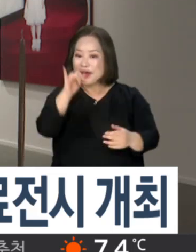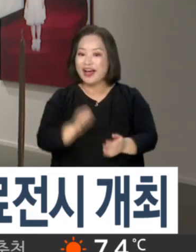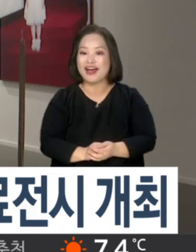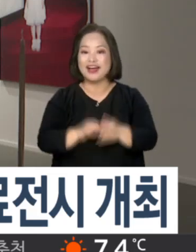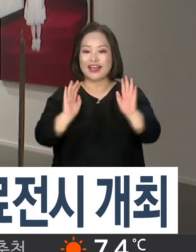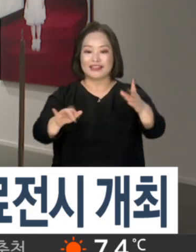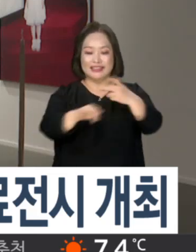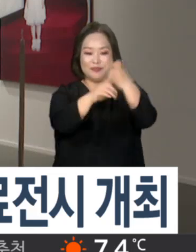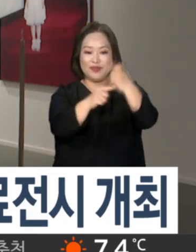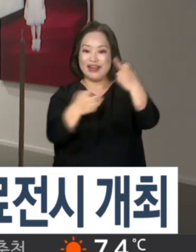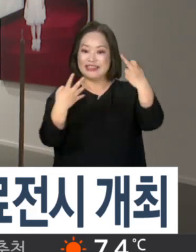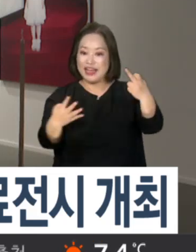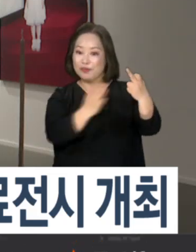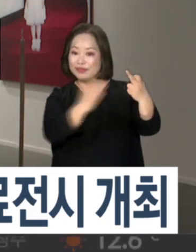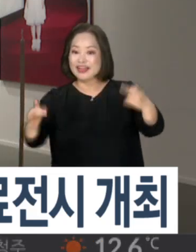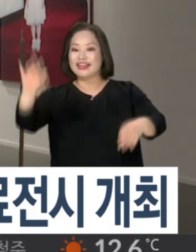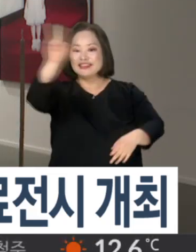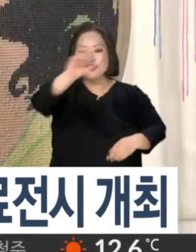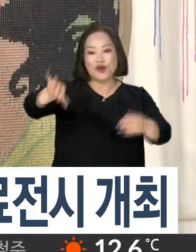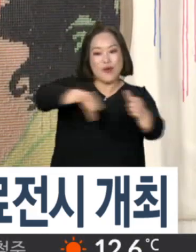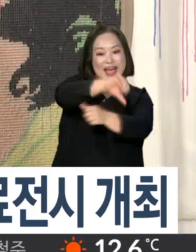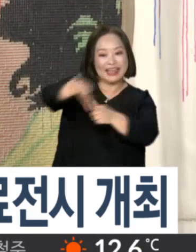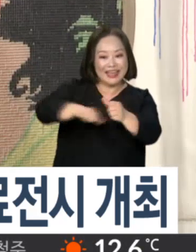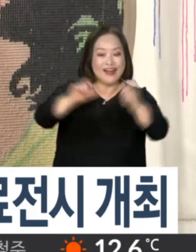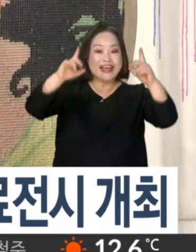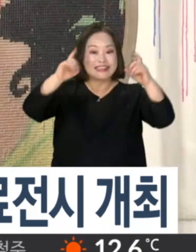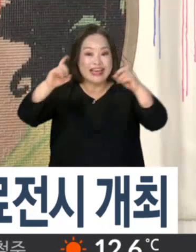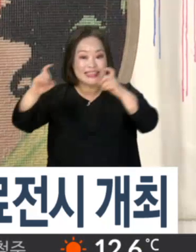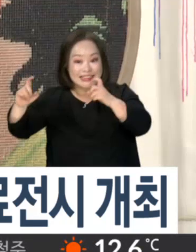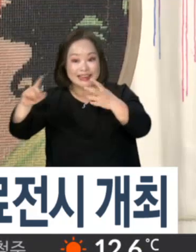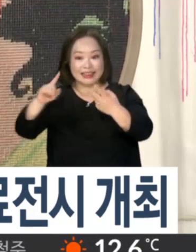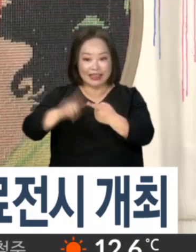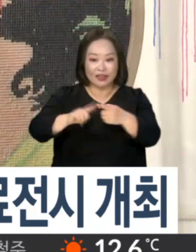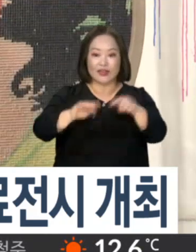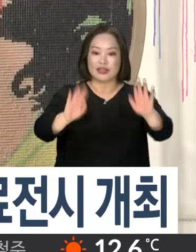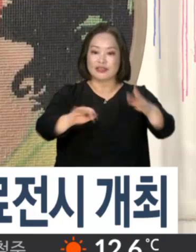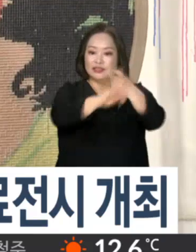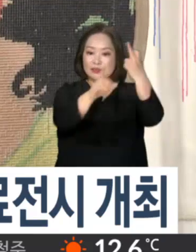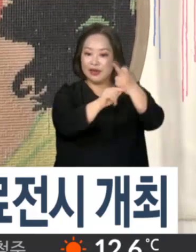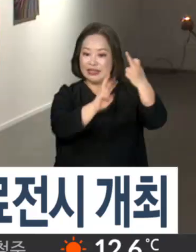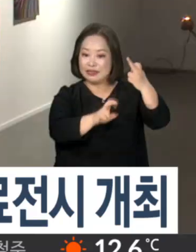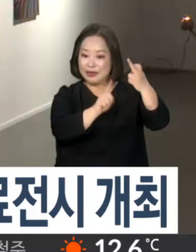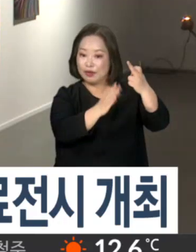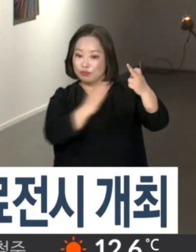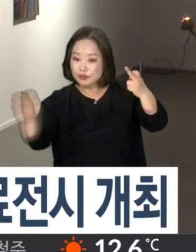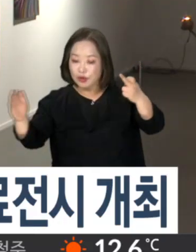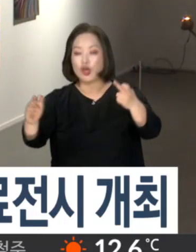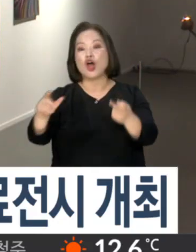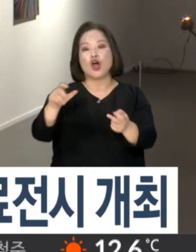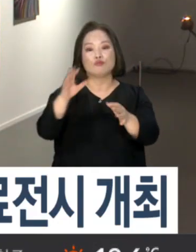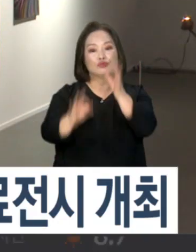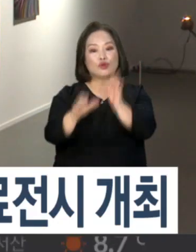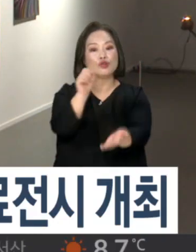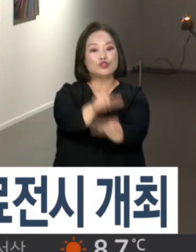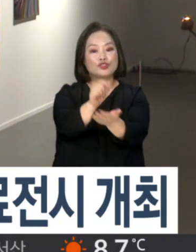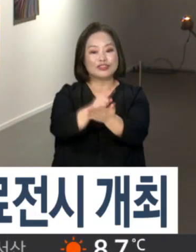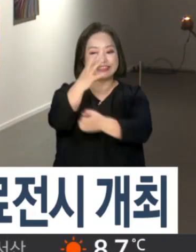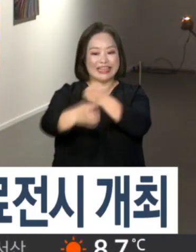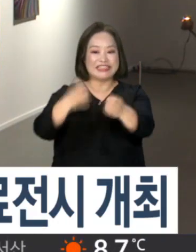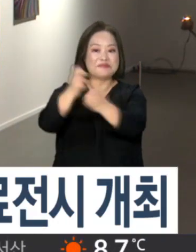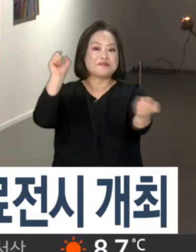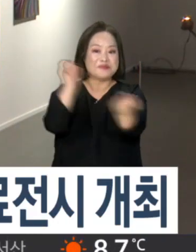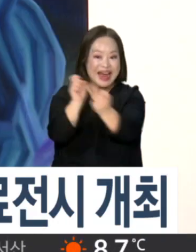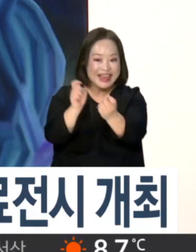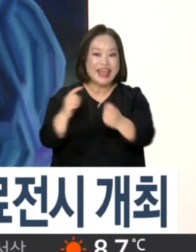다음 달 4일부터는 전국환경사진협회 입상작을, 다음 달 20일부터는 프로축구 K리그 40주년을